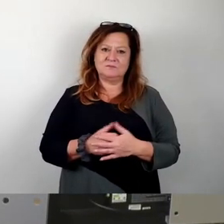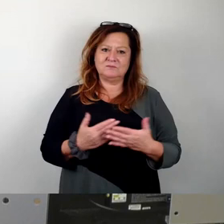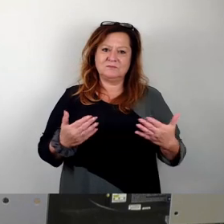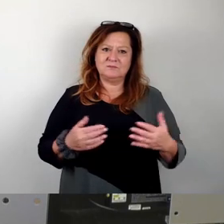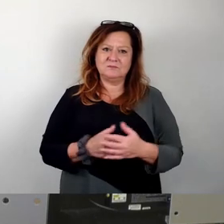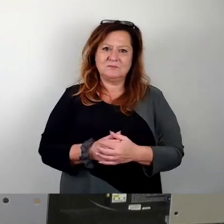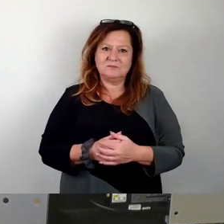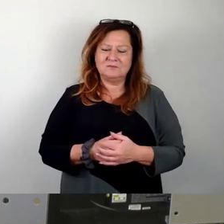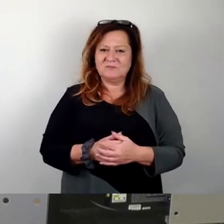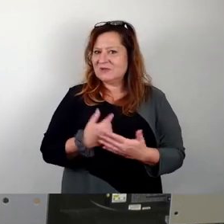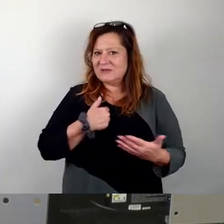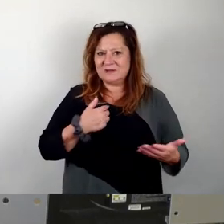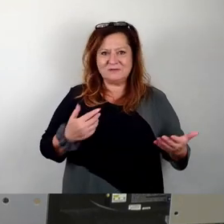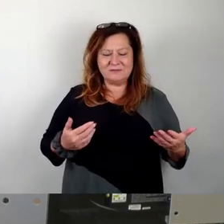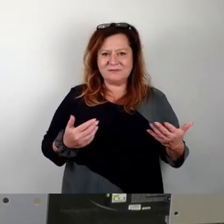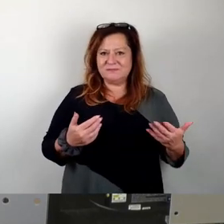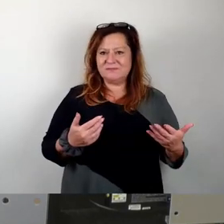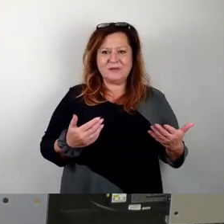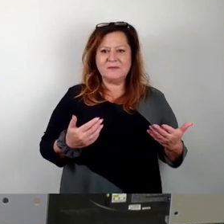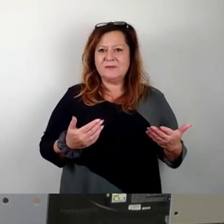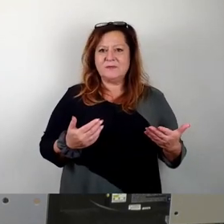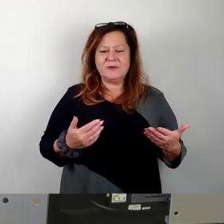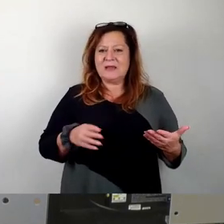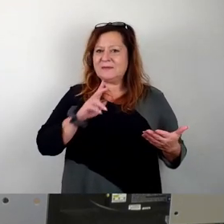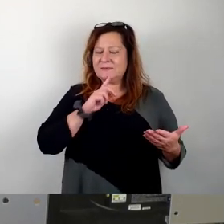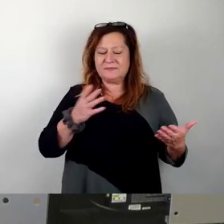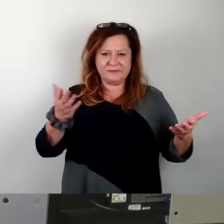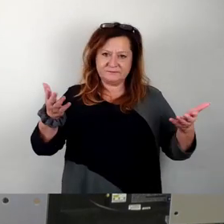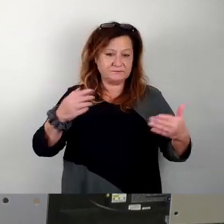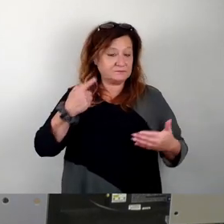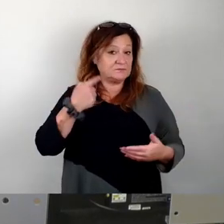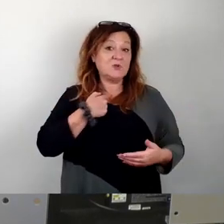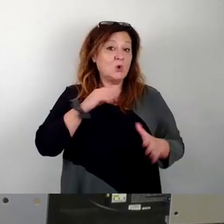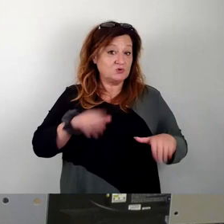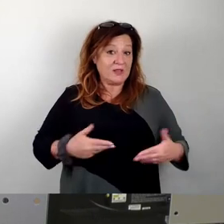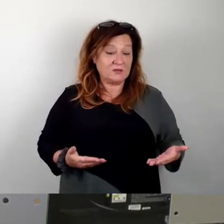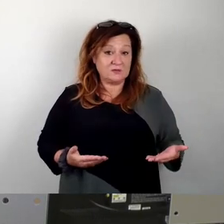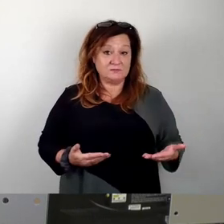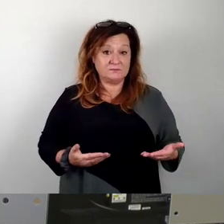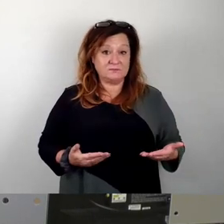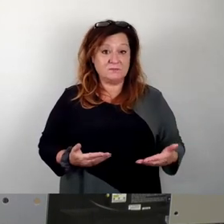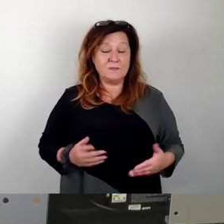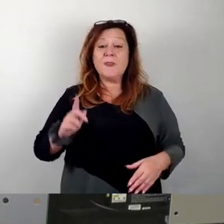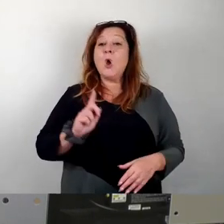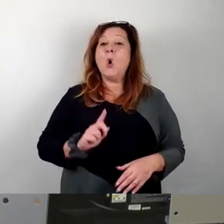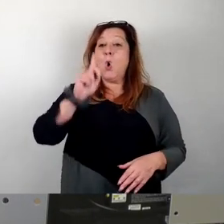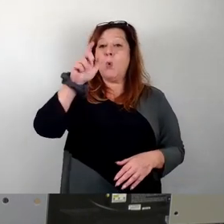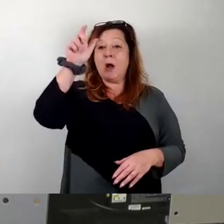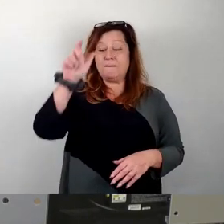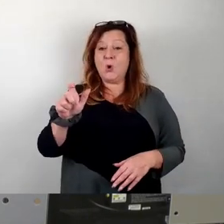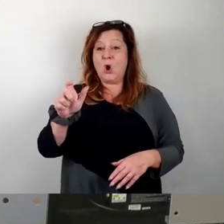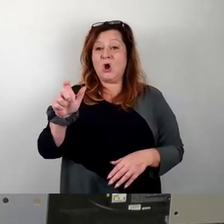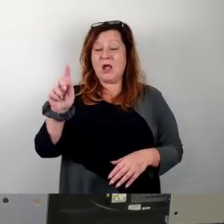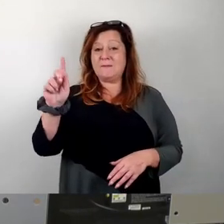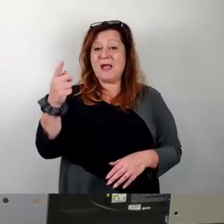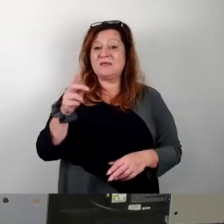Ich rede eigentlich und nicht Sie, aber es macht nichts. Der Oberbürgermeister wird beauftragt, nach dem Vorbild der Speakers Corner im Londoner